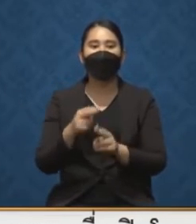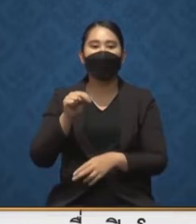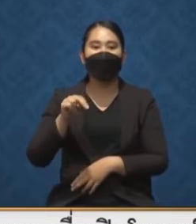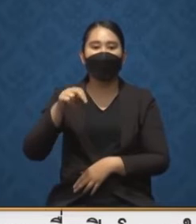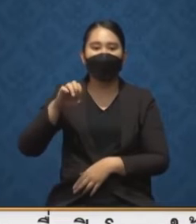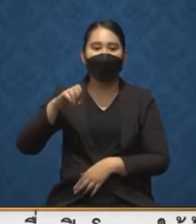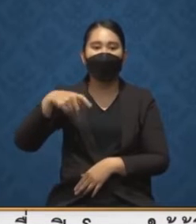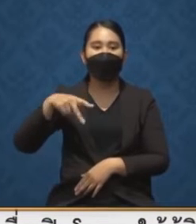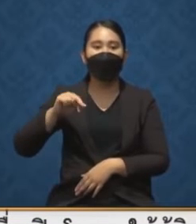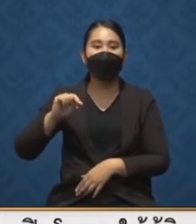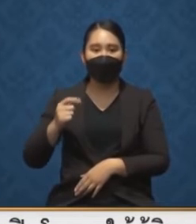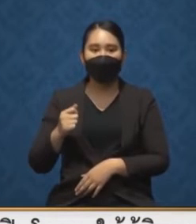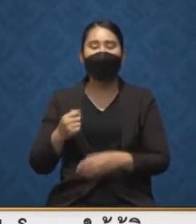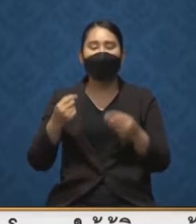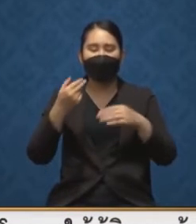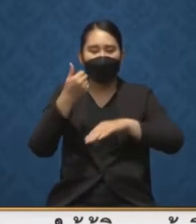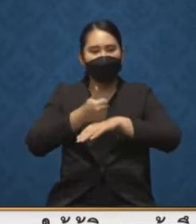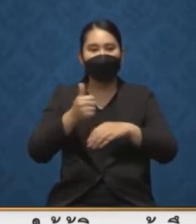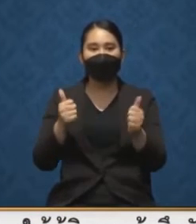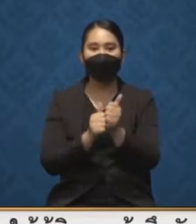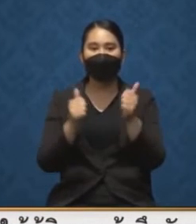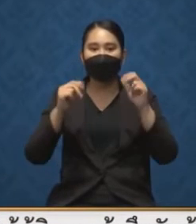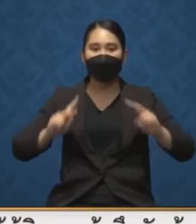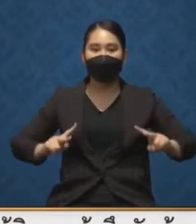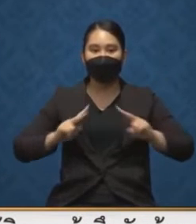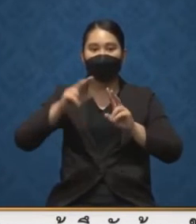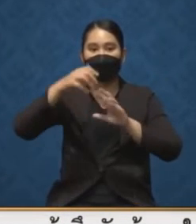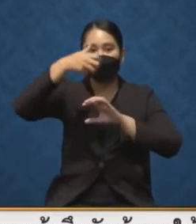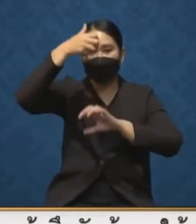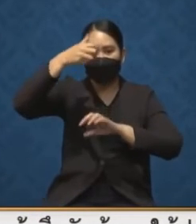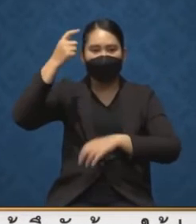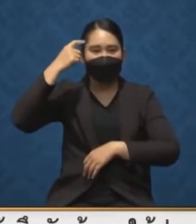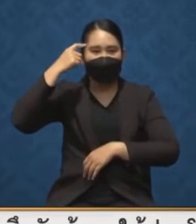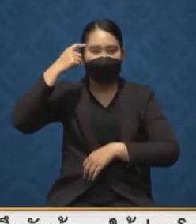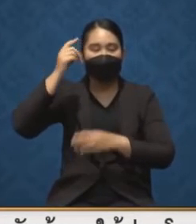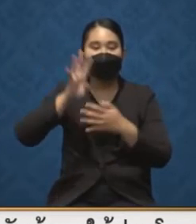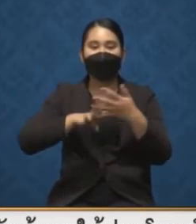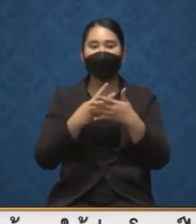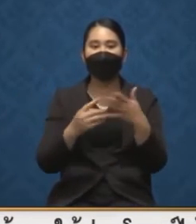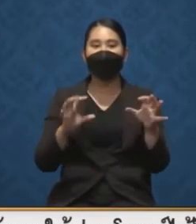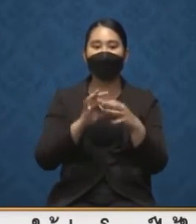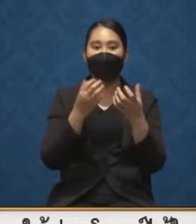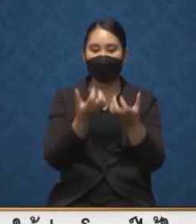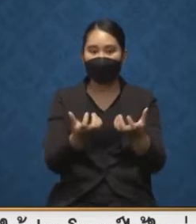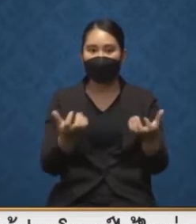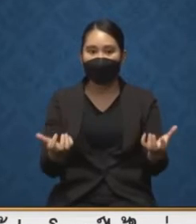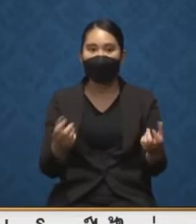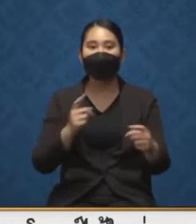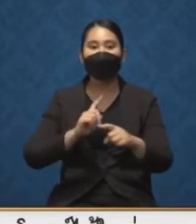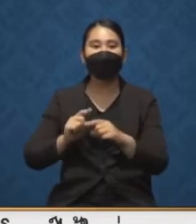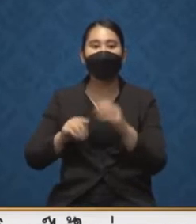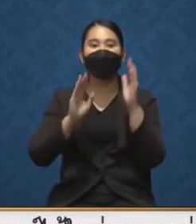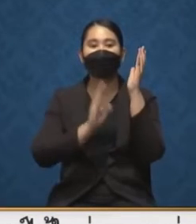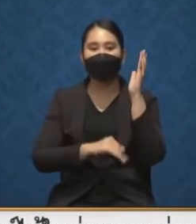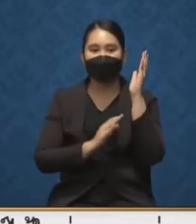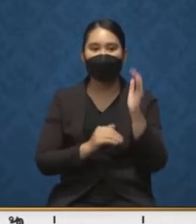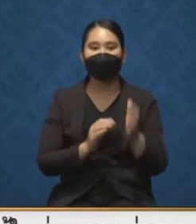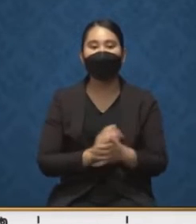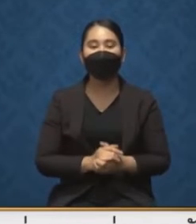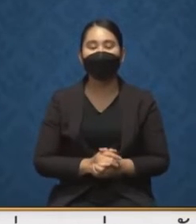อดีตรัฐมนตรีช่วยว่าการกระทรวงมหาดไทยที่เป็นเจ้าของแนวความคิดความมั่นคงทางอาหารของพื้นที่จังหวัดชายแดนภาค